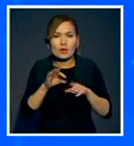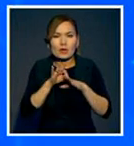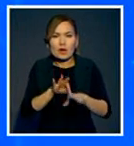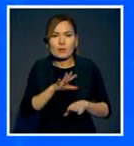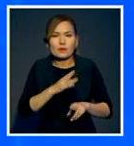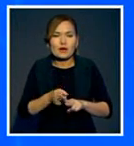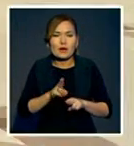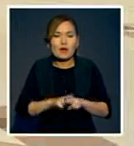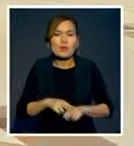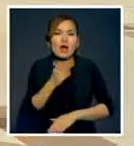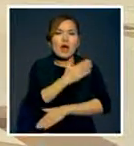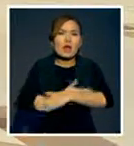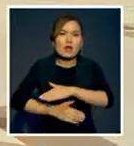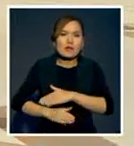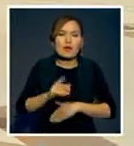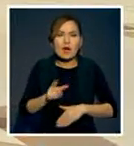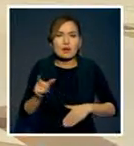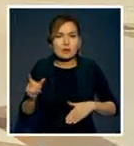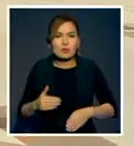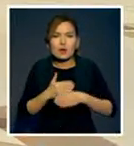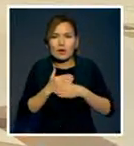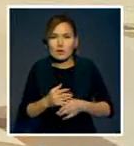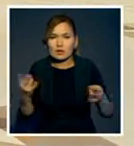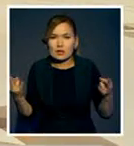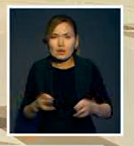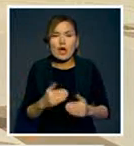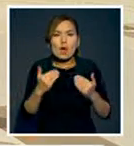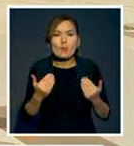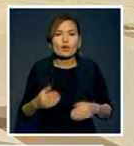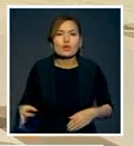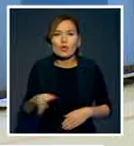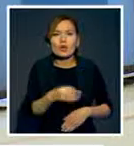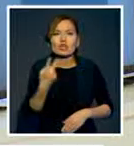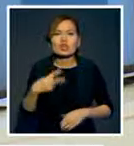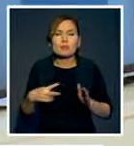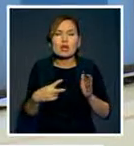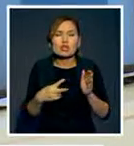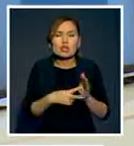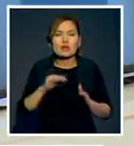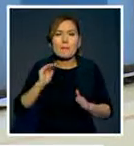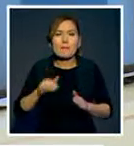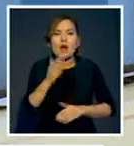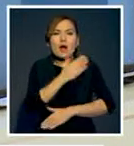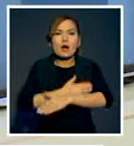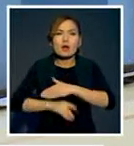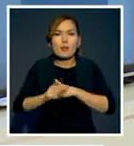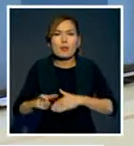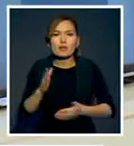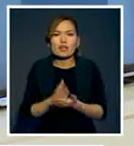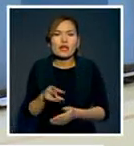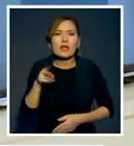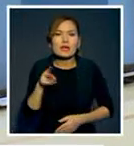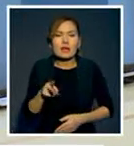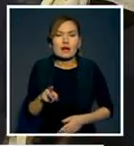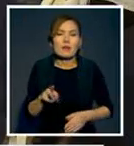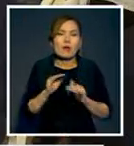Тағдырсына тап болған жан қашанда көмекке мұқтаж. Бүгінде облыста 27 мың мүмкіндігі шектеулі азаматтар бар болса, олардың 2 мыңға